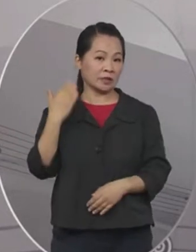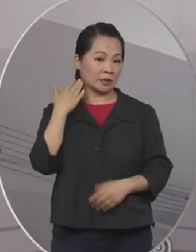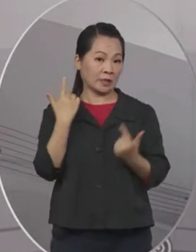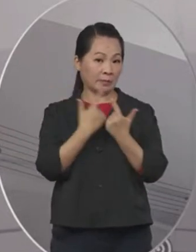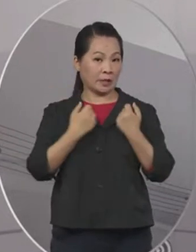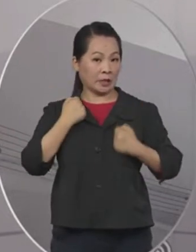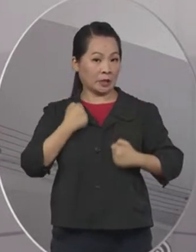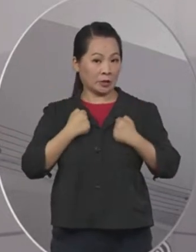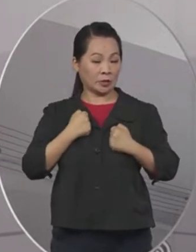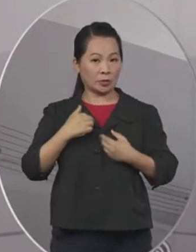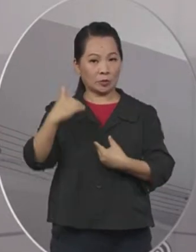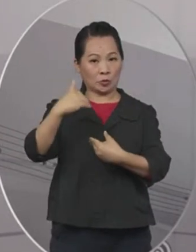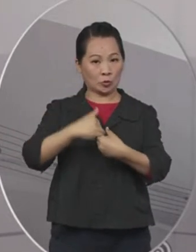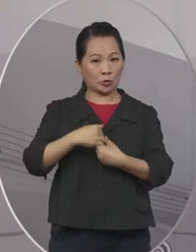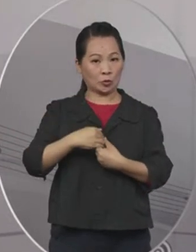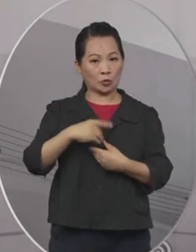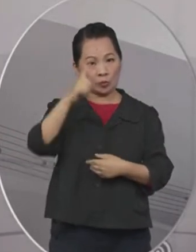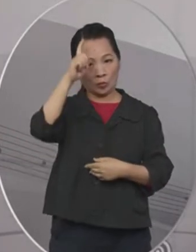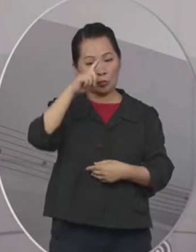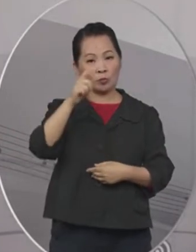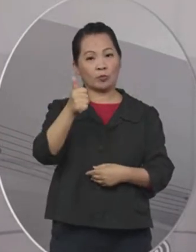岛，刀和耕桃”。